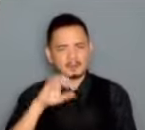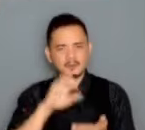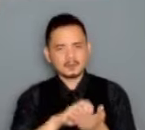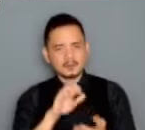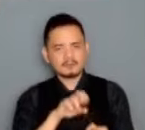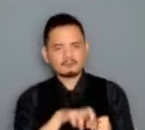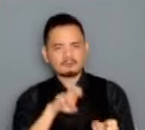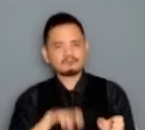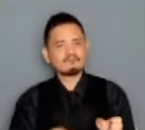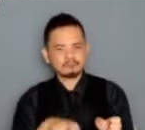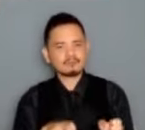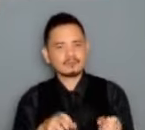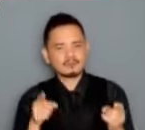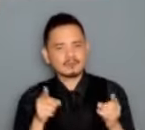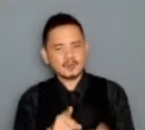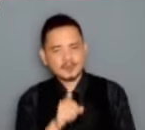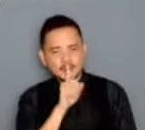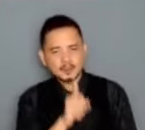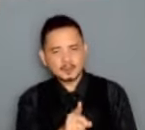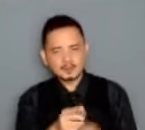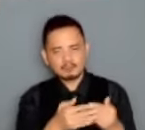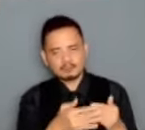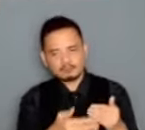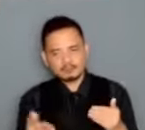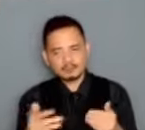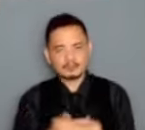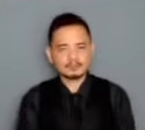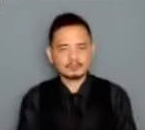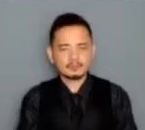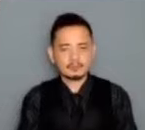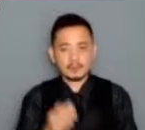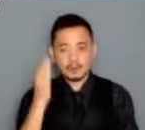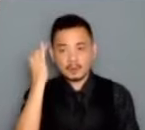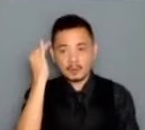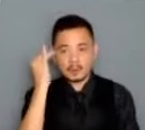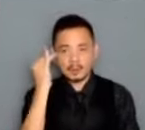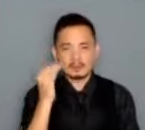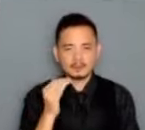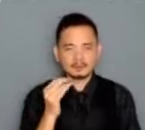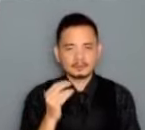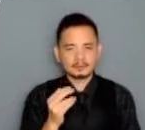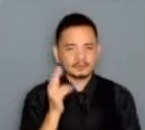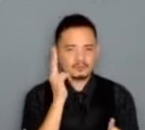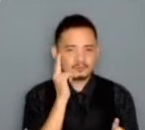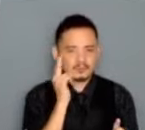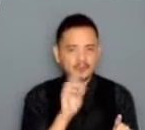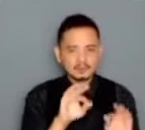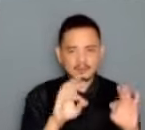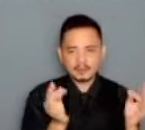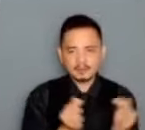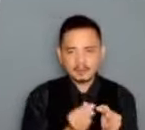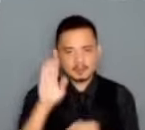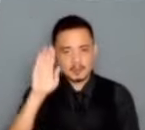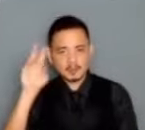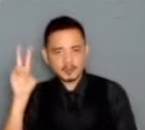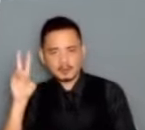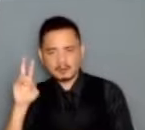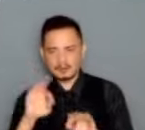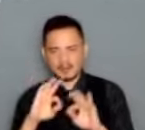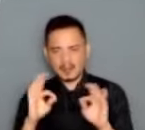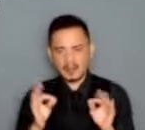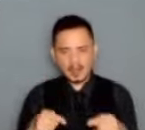daw yan sa pagpuna ng pamilya ni Duterte kay Pangulong Bongbong Marcos at sa First Family. Nakadagdag pa raw ang hindi pagbibigay komento